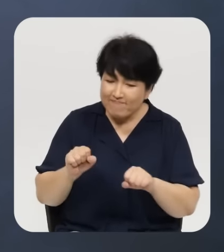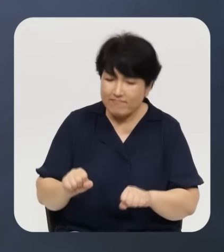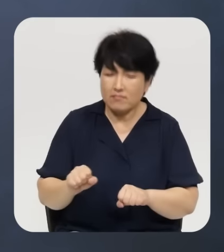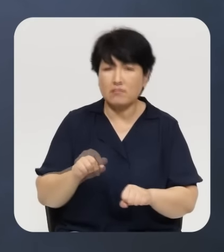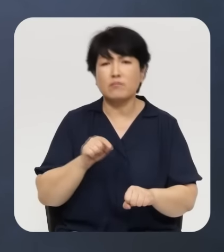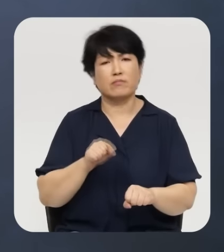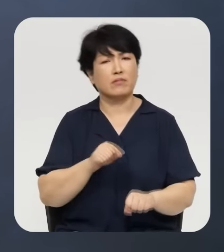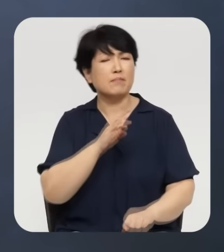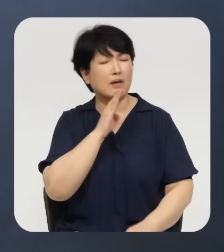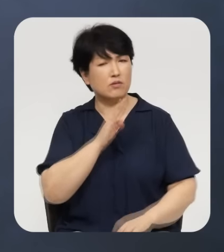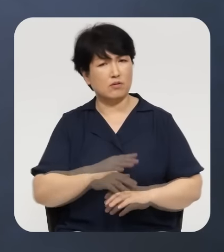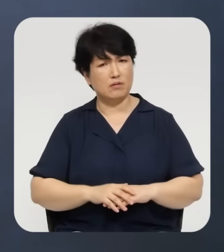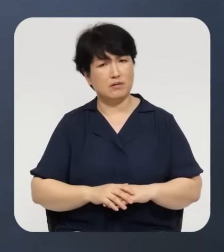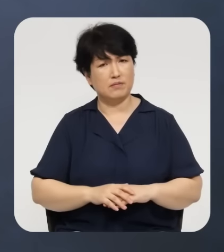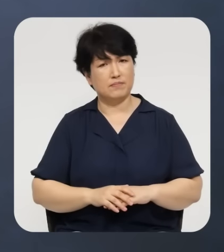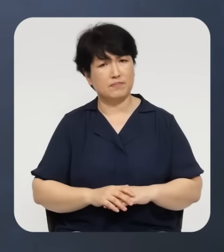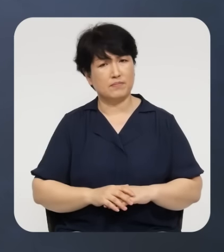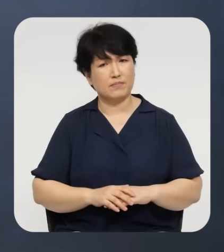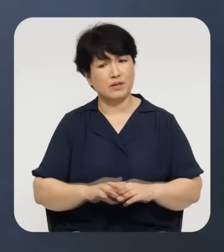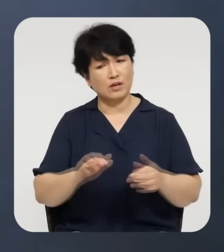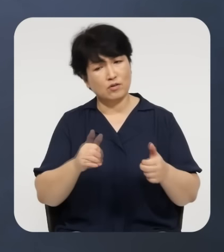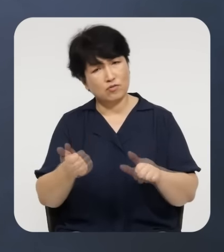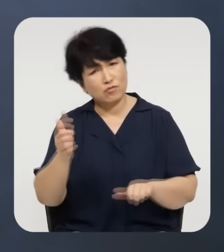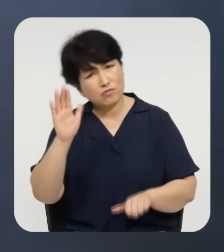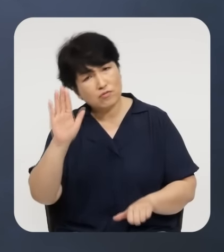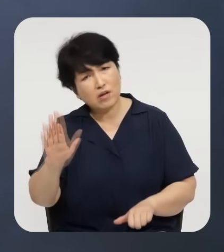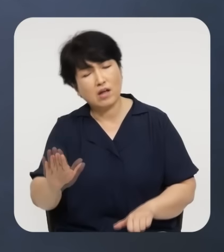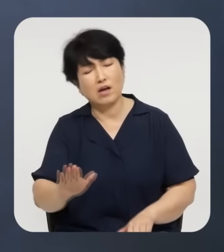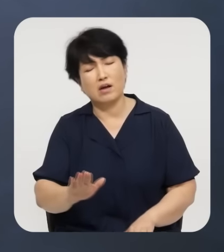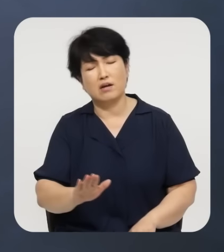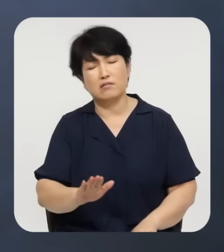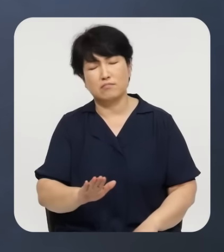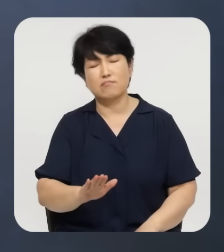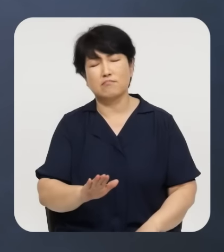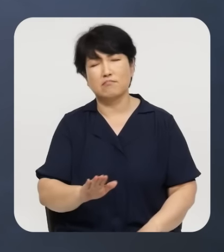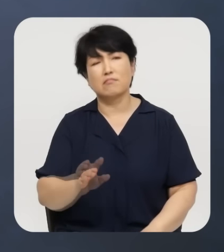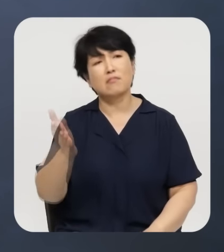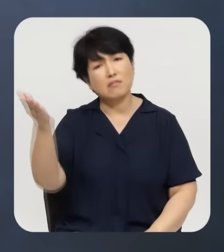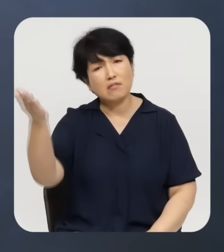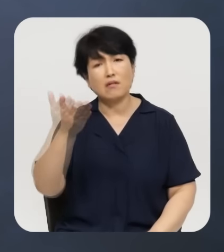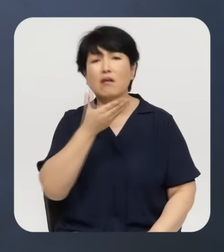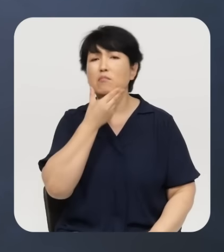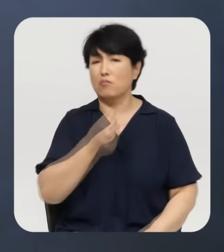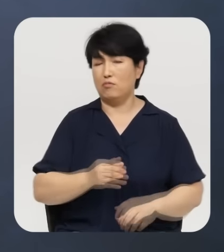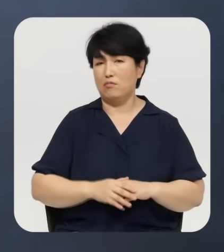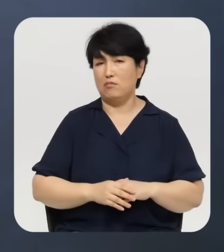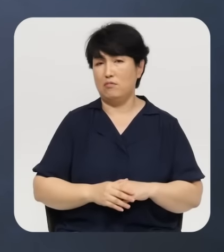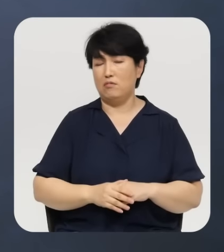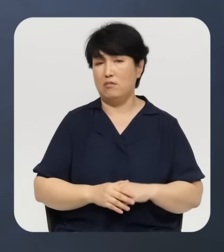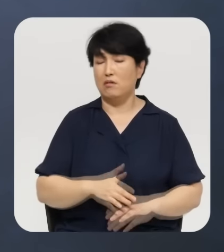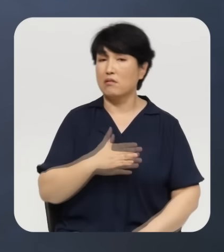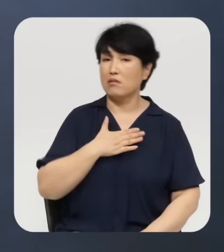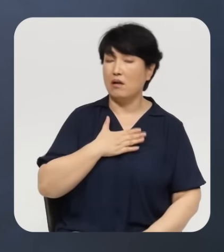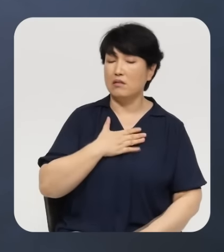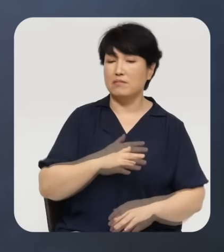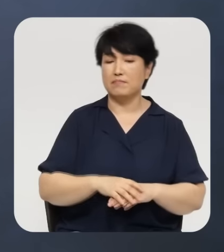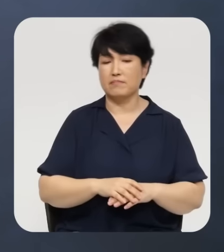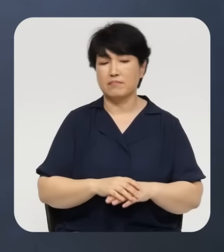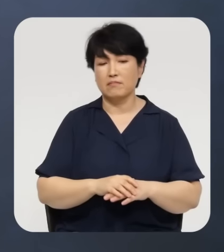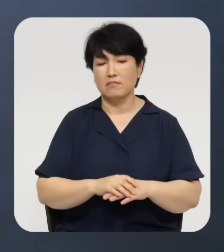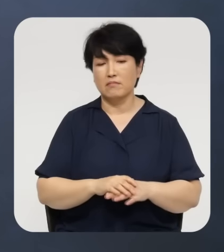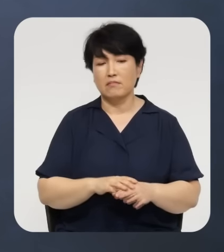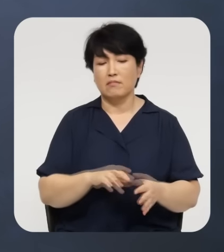맞다. 그래야 죽어서라도 행복할 거 아니냐 이 얘기예요. 그리고 나는